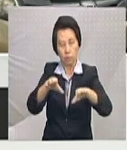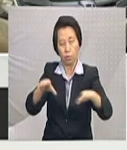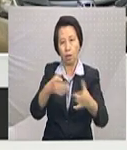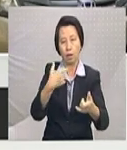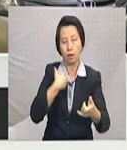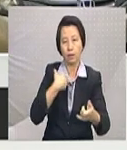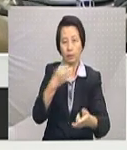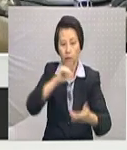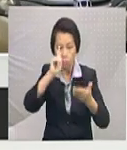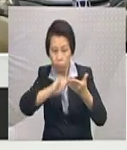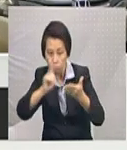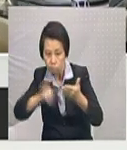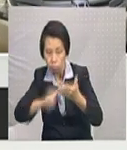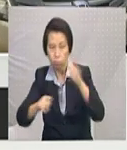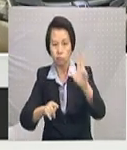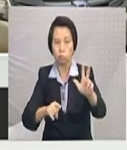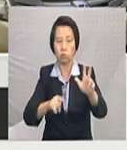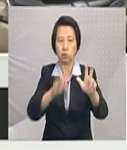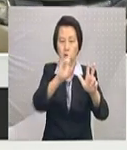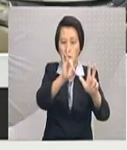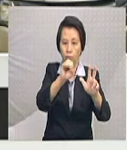pemeriksaan terhadap